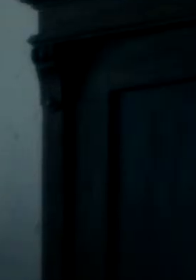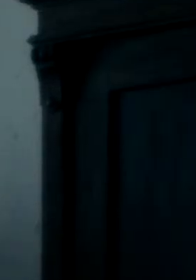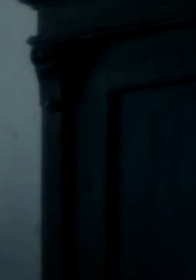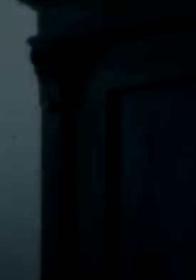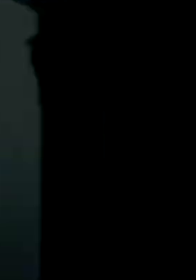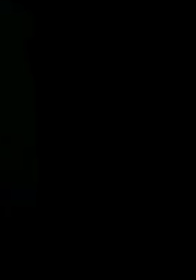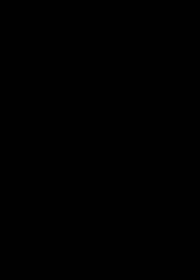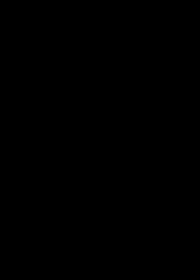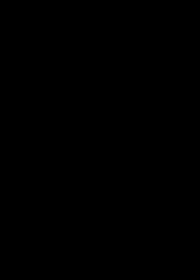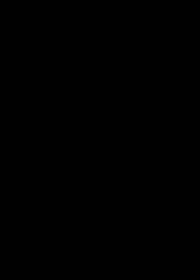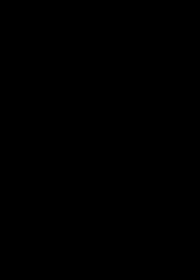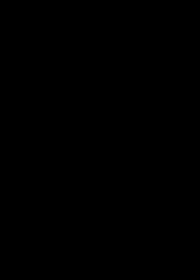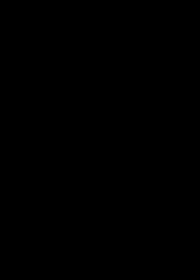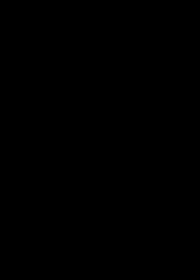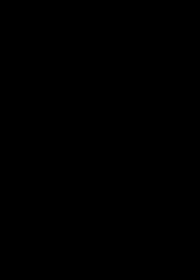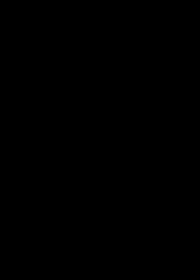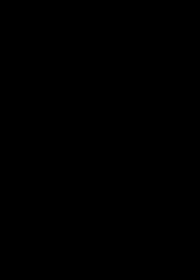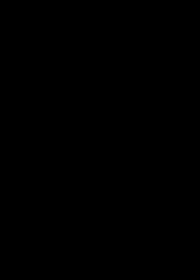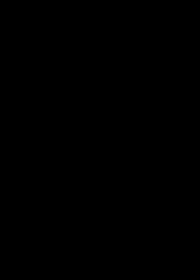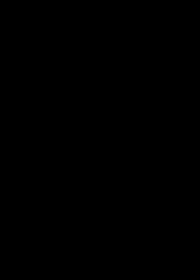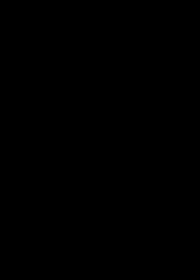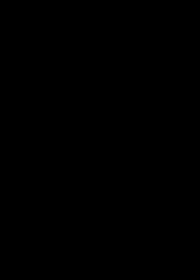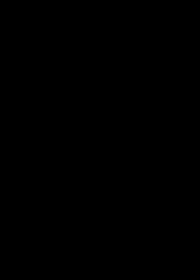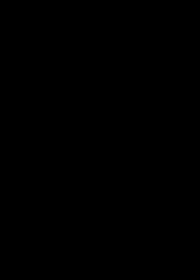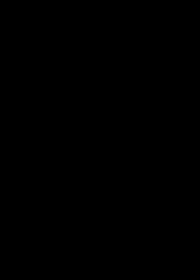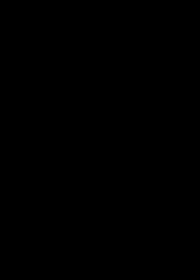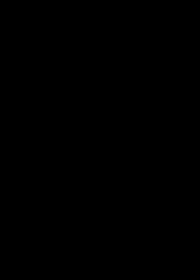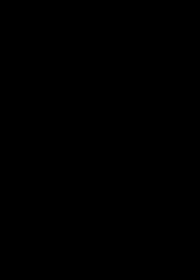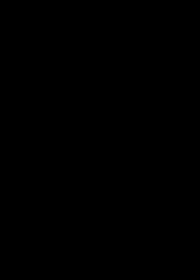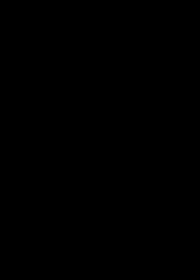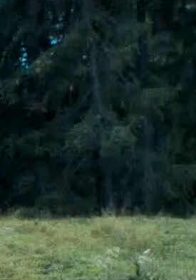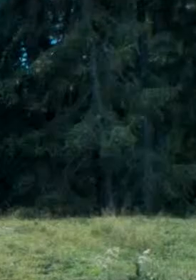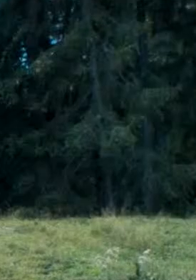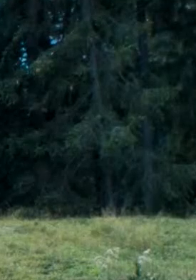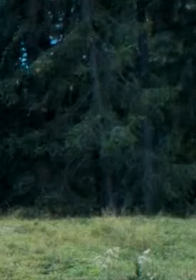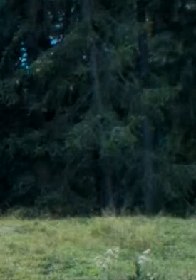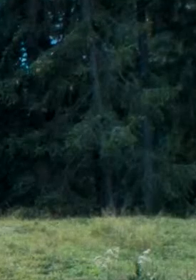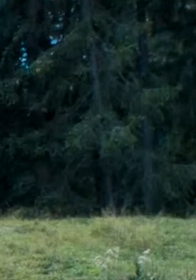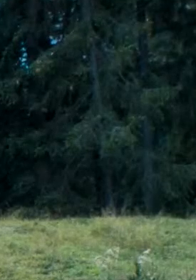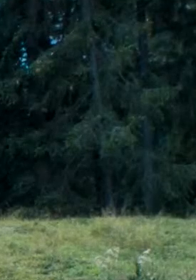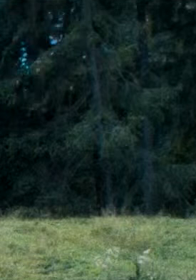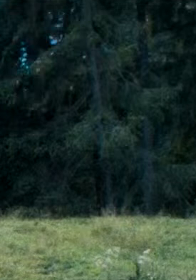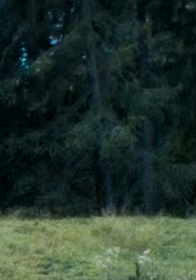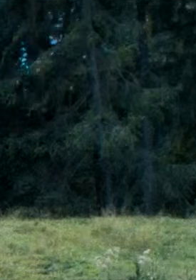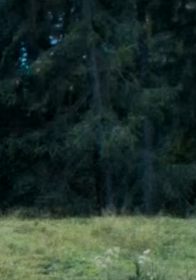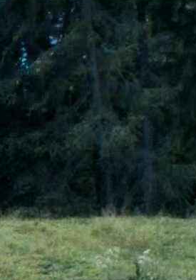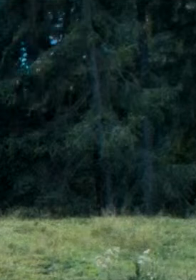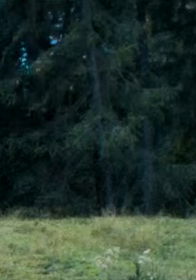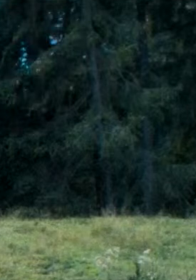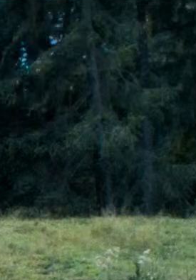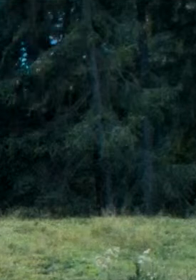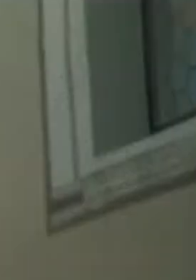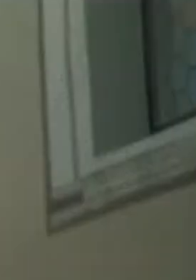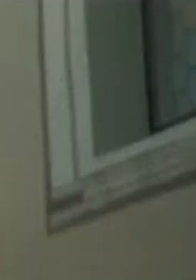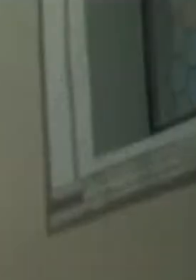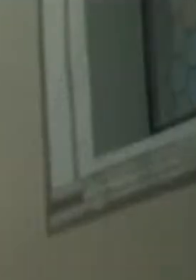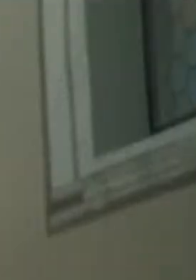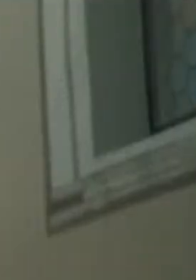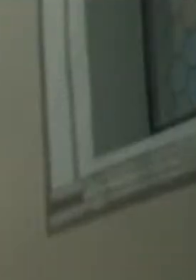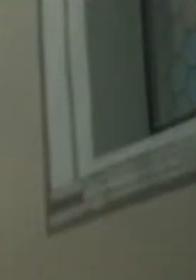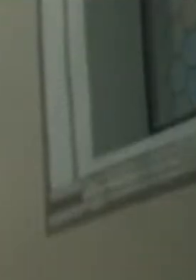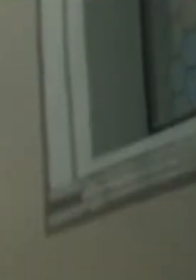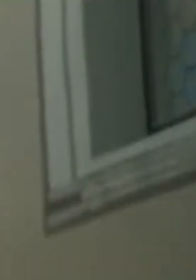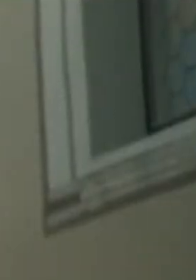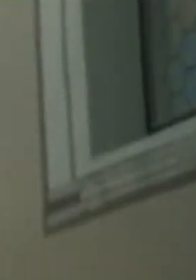Lucio si sposa. È contenta? Non so. Nome Patris et Filii et